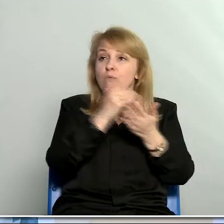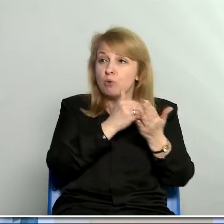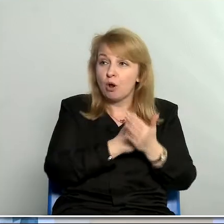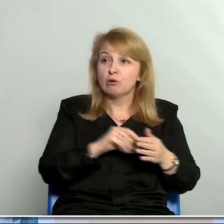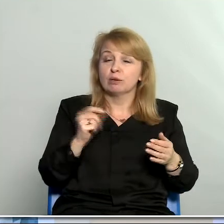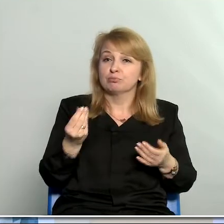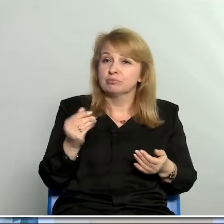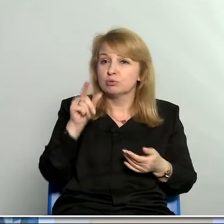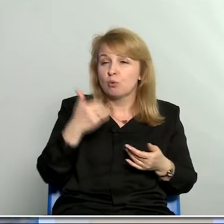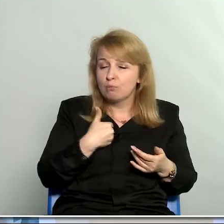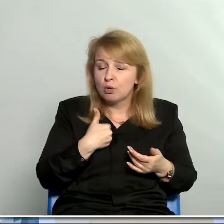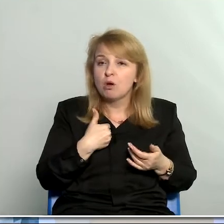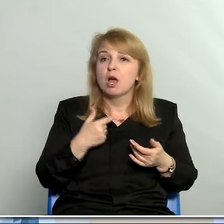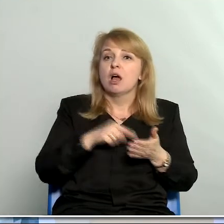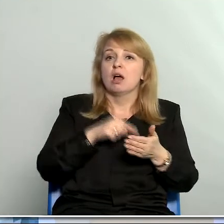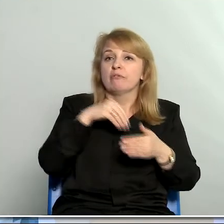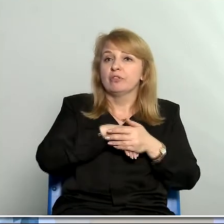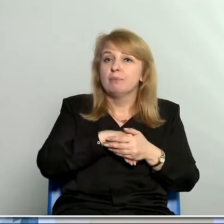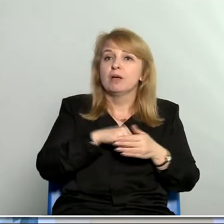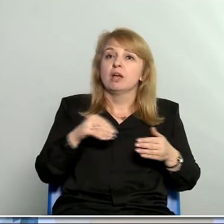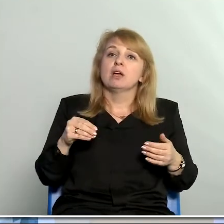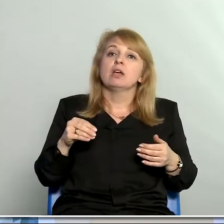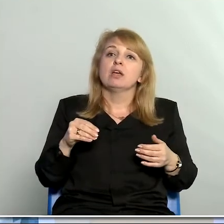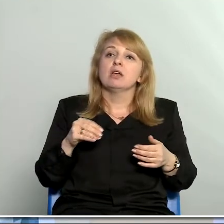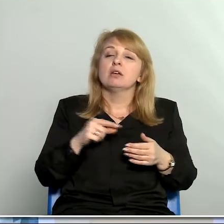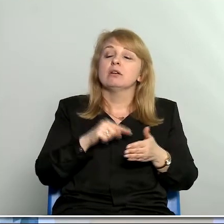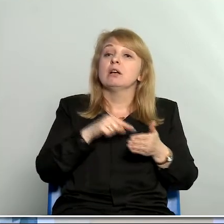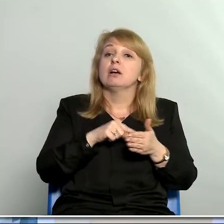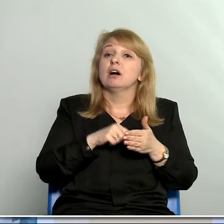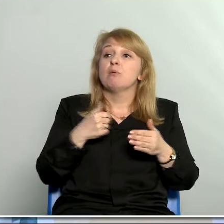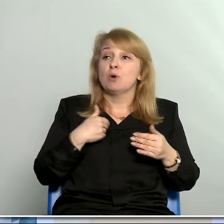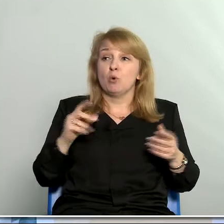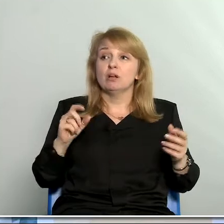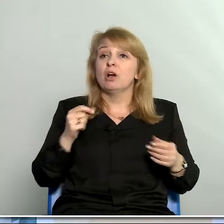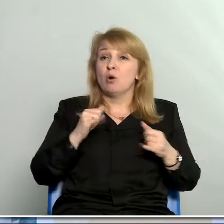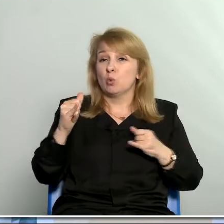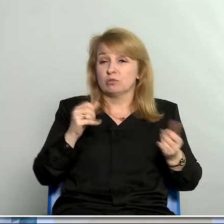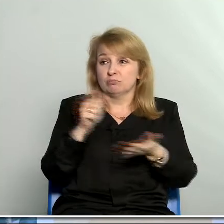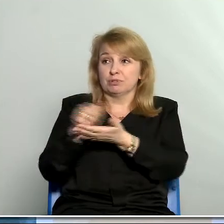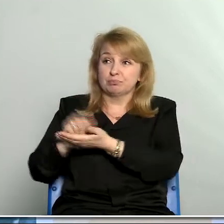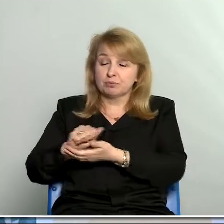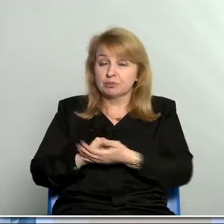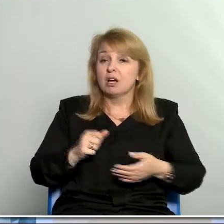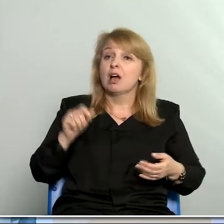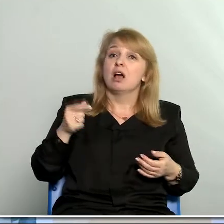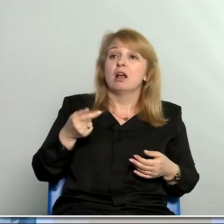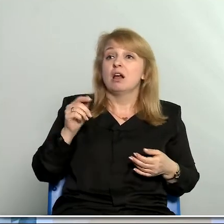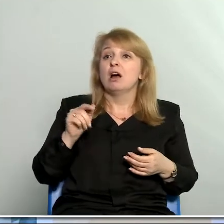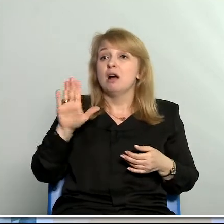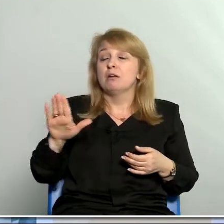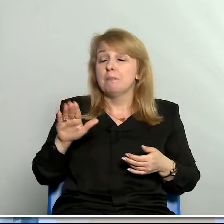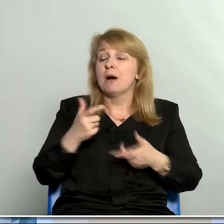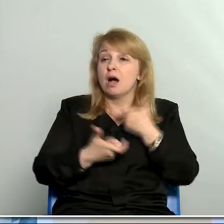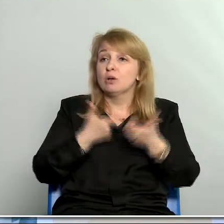się czyta umowę partnerstwa, w ogóle przebija to. W tych interwencjach, w których beneficjenci mieliby ochotę